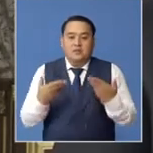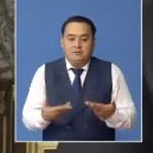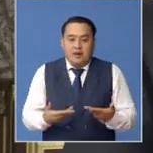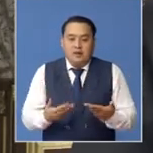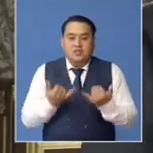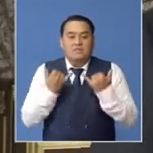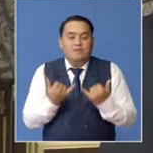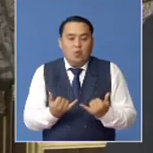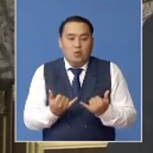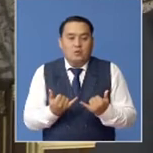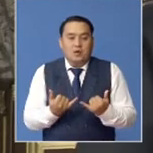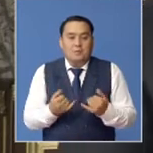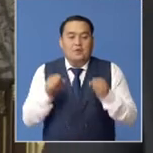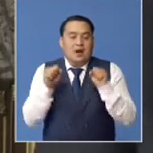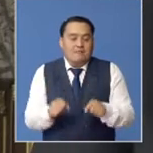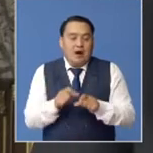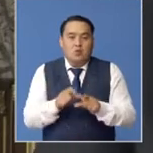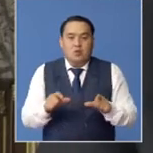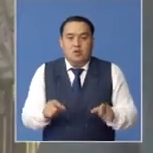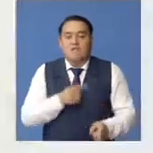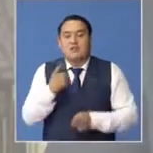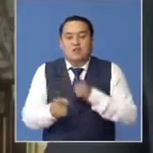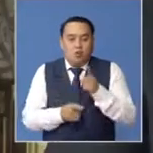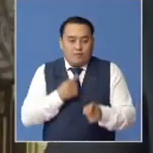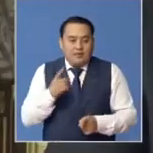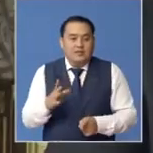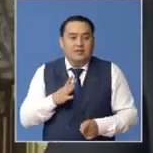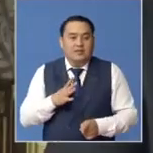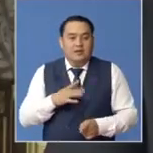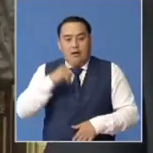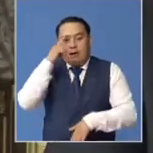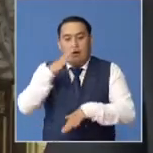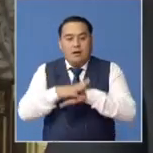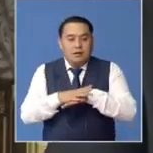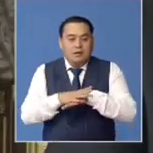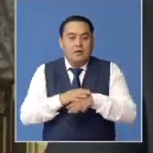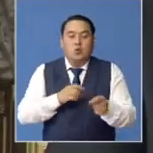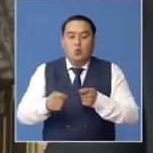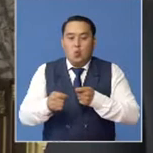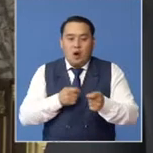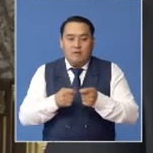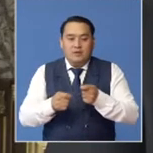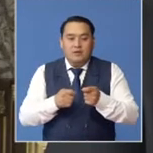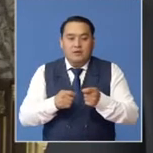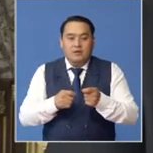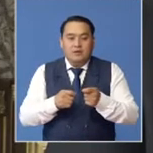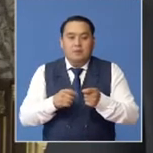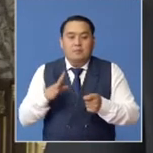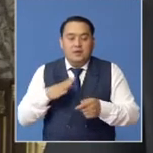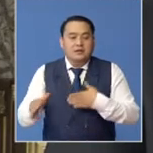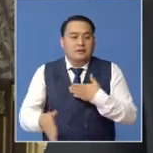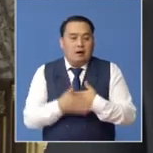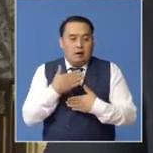На сегодняшний день права людей восстановлены. И аким, и руководитель ЖКХ были